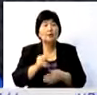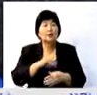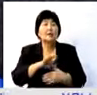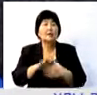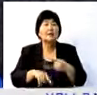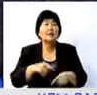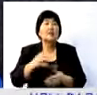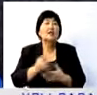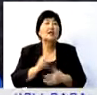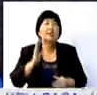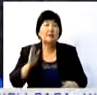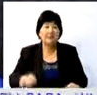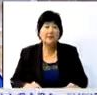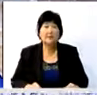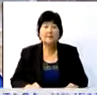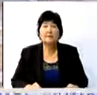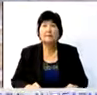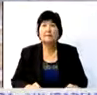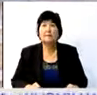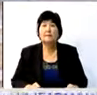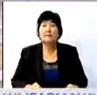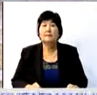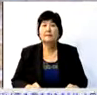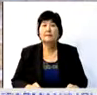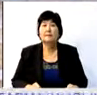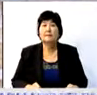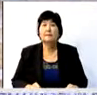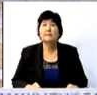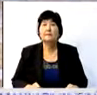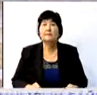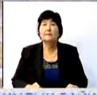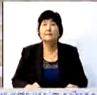жалғасын таба бермек. Тажмұрат Әлжанов, Иса Шәріп, Досхан Сәтбай, Қызылорда телеарнасы, Қармақшы ауданынан.